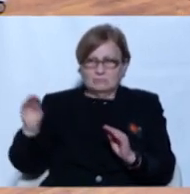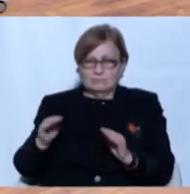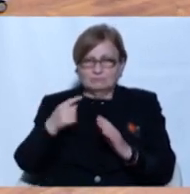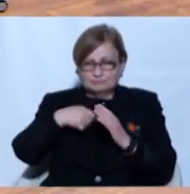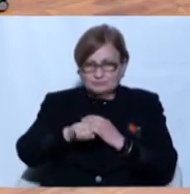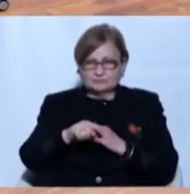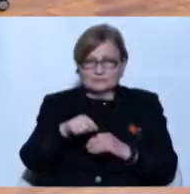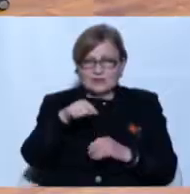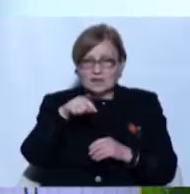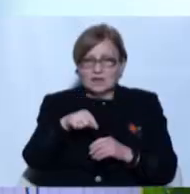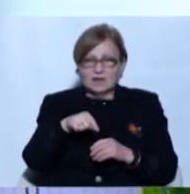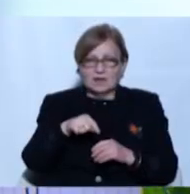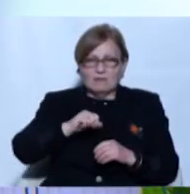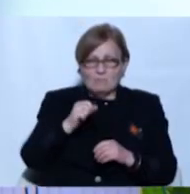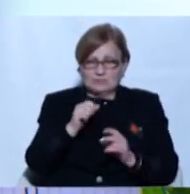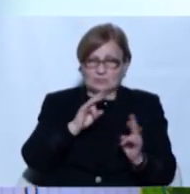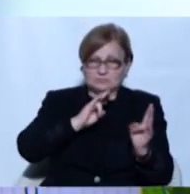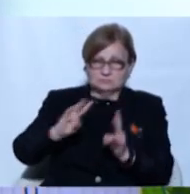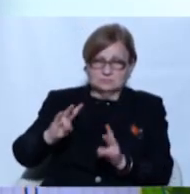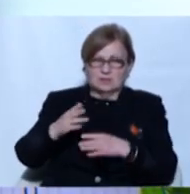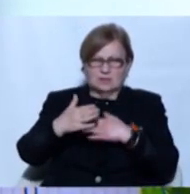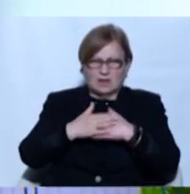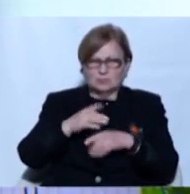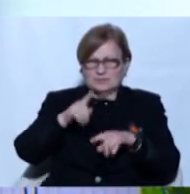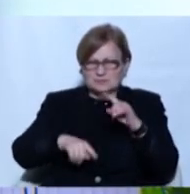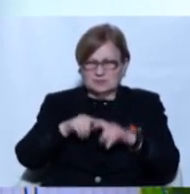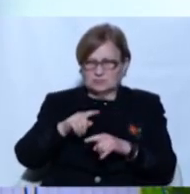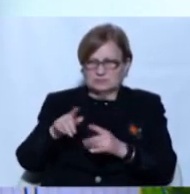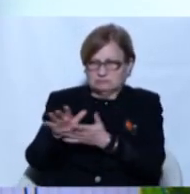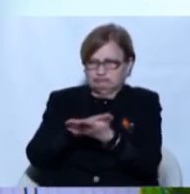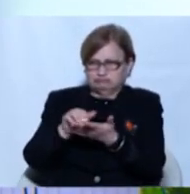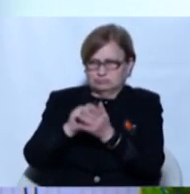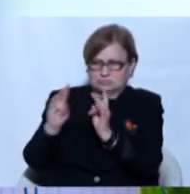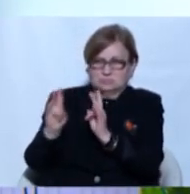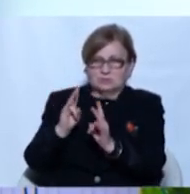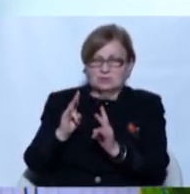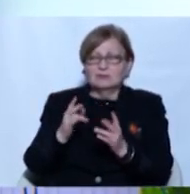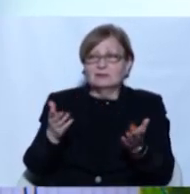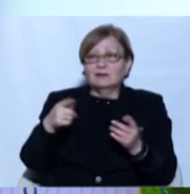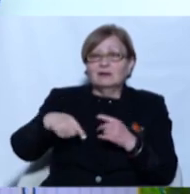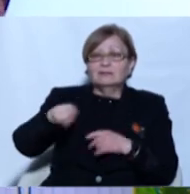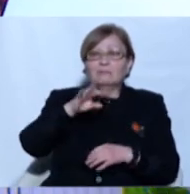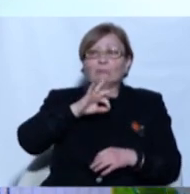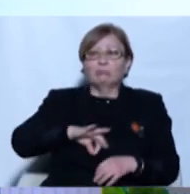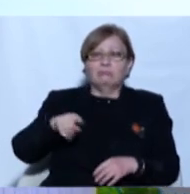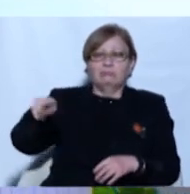აქეძებ ეს იკეთე რომ მეგობარი და ახლობელი როგორ გაგენადგურებინა და ამასობაში სანამ